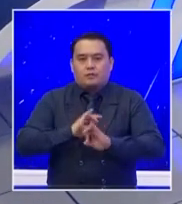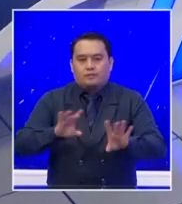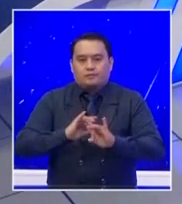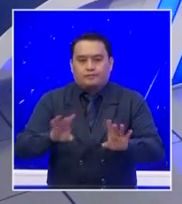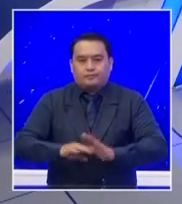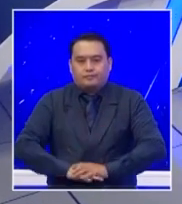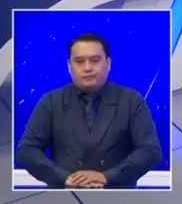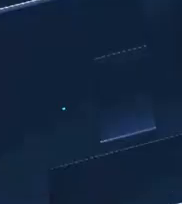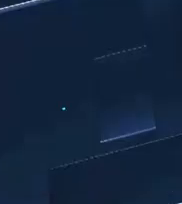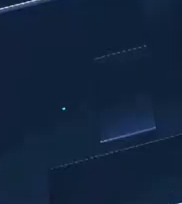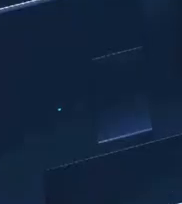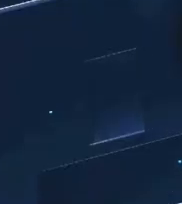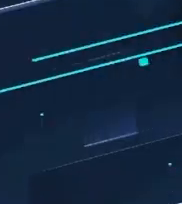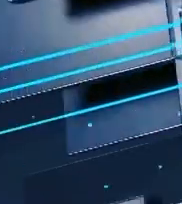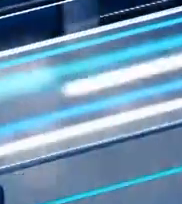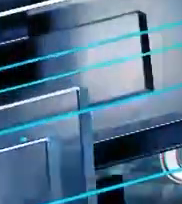выпуске.